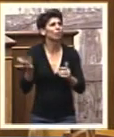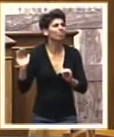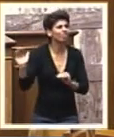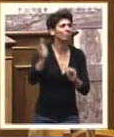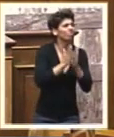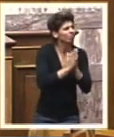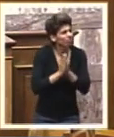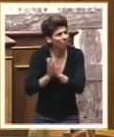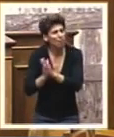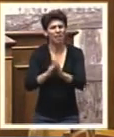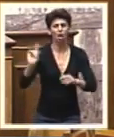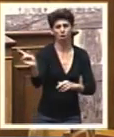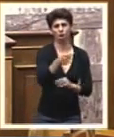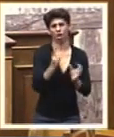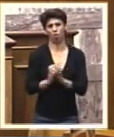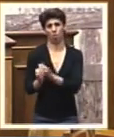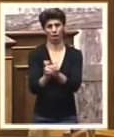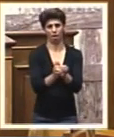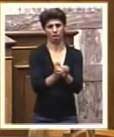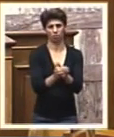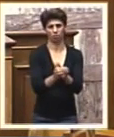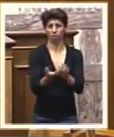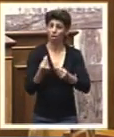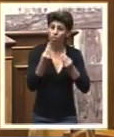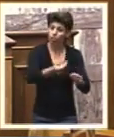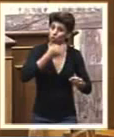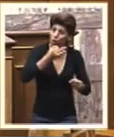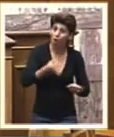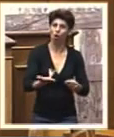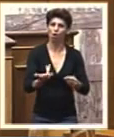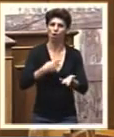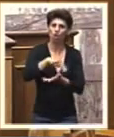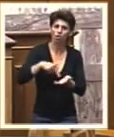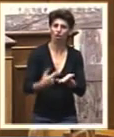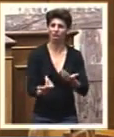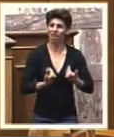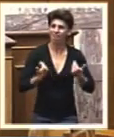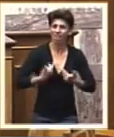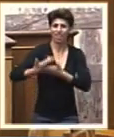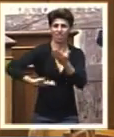όλα τα κόμματα. Δώστε λόγο και ρόλο στη νέα γενιά.